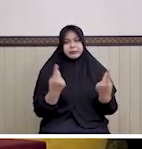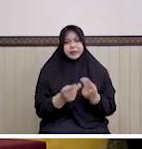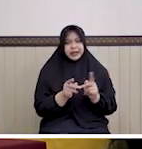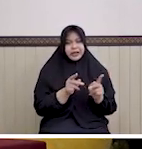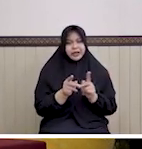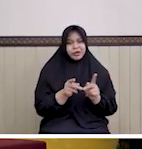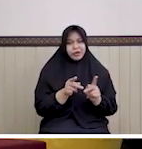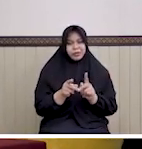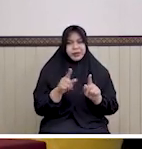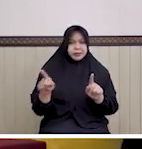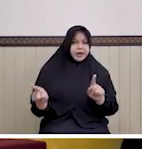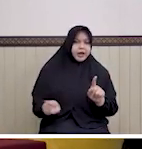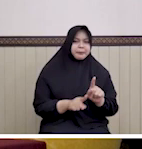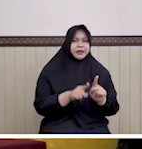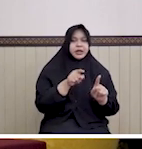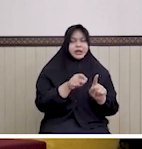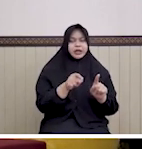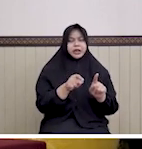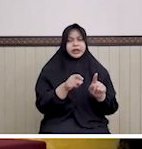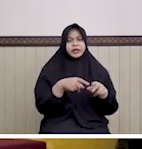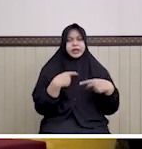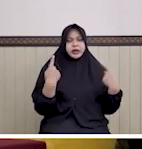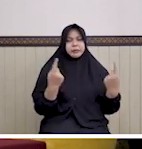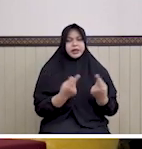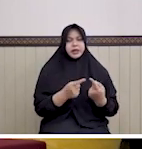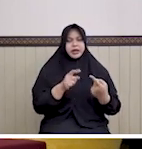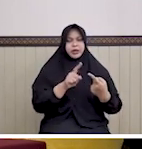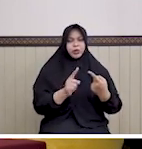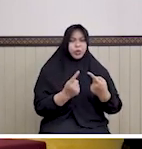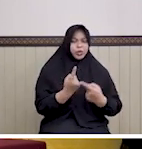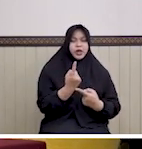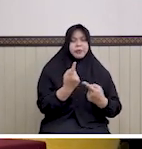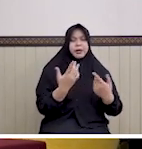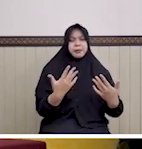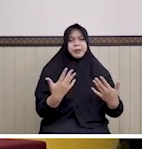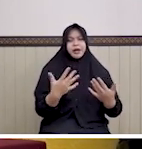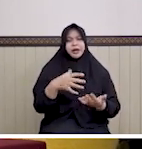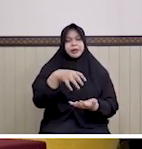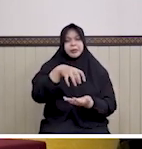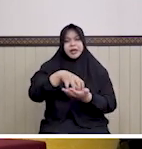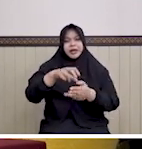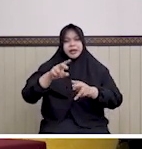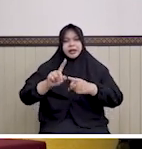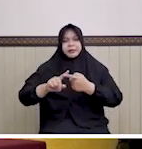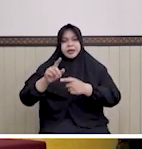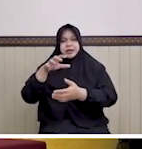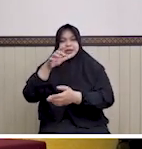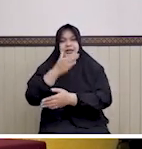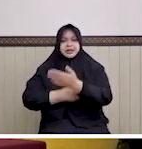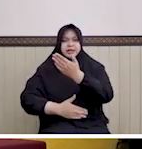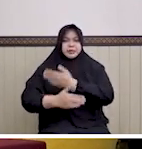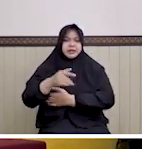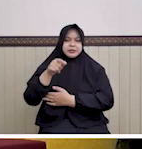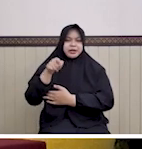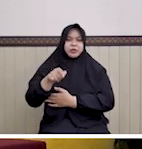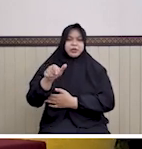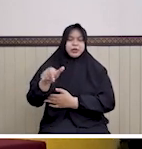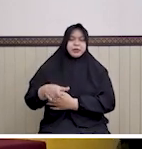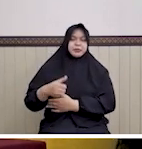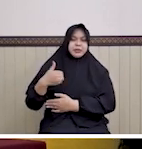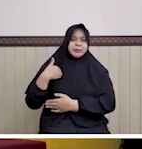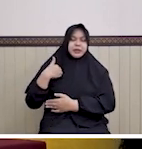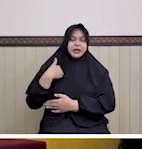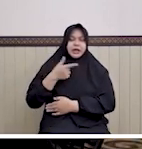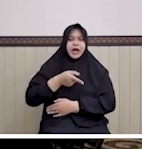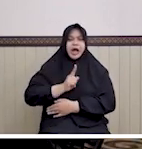kami dalam melakukan pendampingan kami poin utamanya adalah mendudukkan kawan disabilitas ini sebagai pemegang